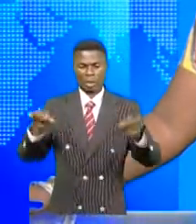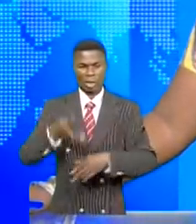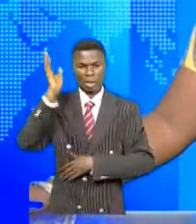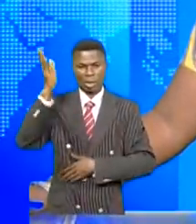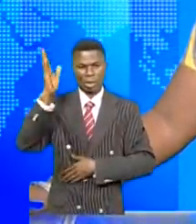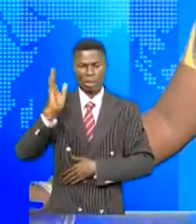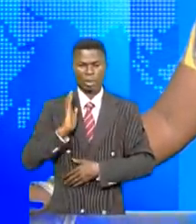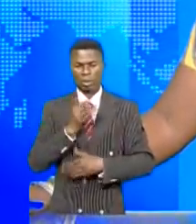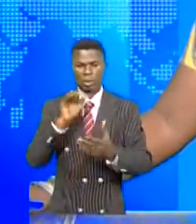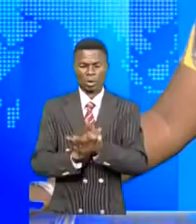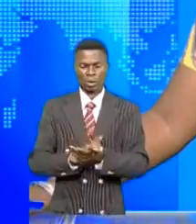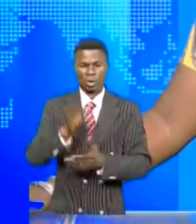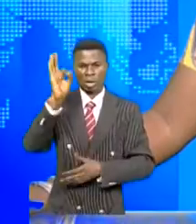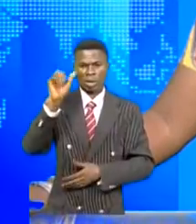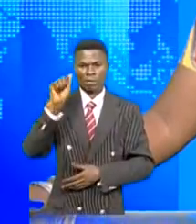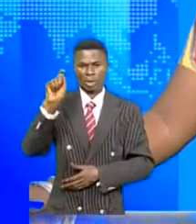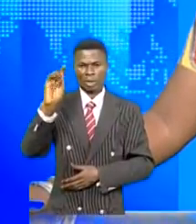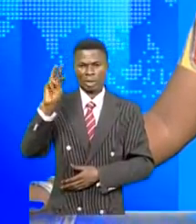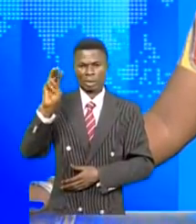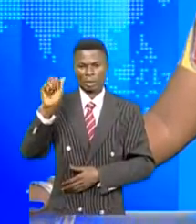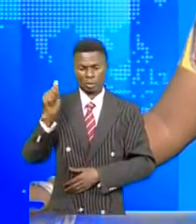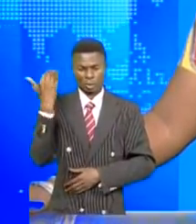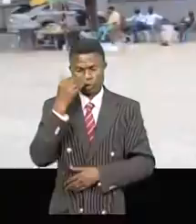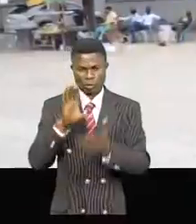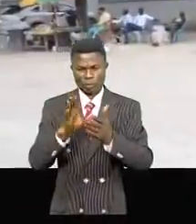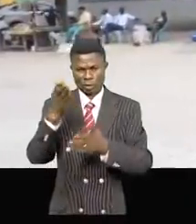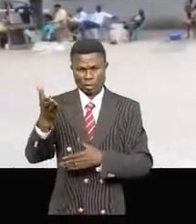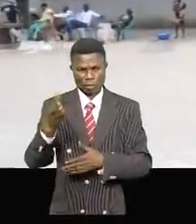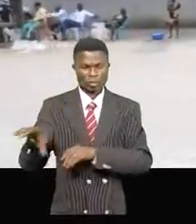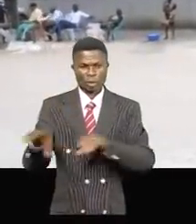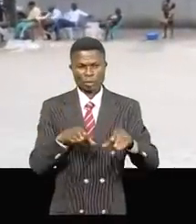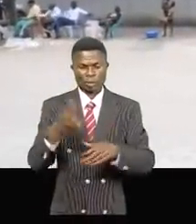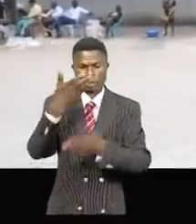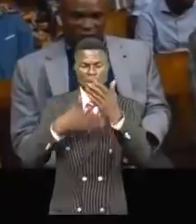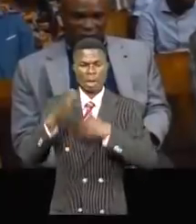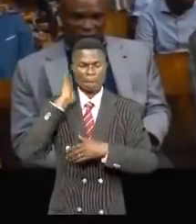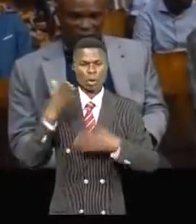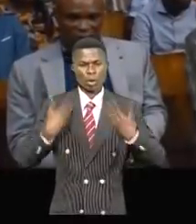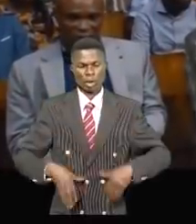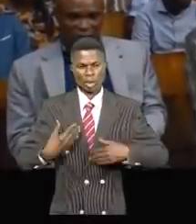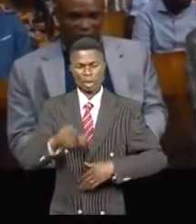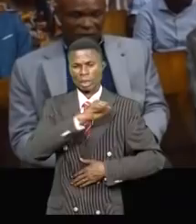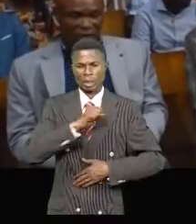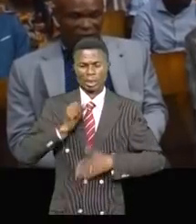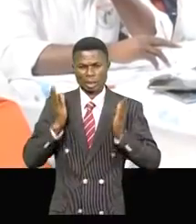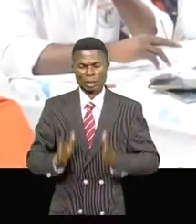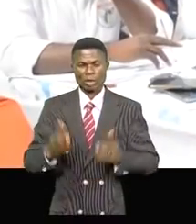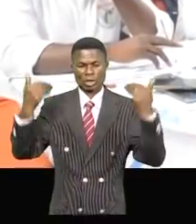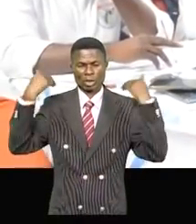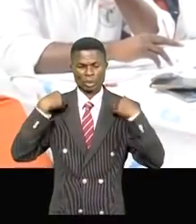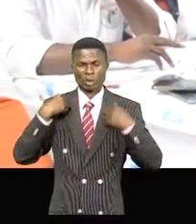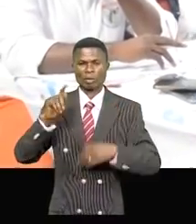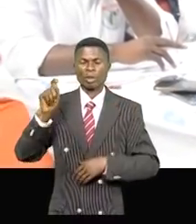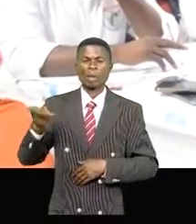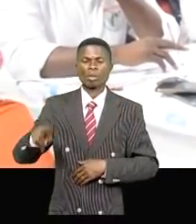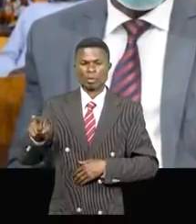conférence Notre-Dame de Fatima. Luxon Kabbalah, Ibrahim Chako. Cette cérémonie d'échange de vœux des sénateurs et la notabilité de la Tshopo,